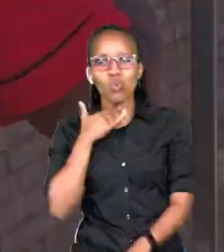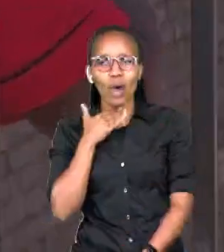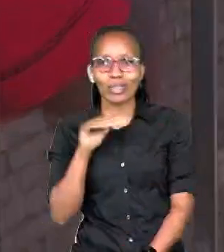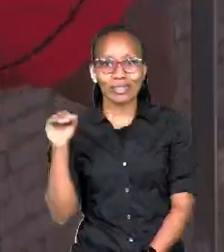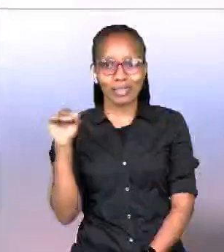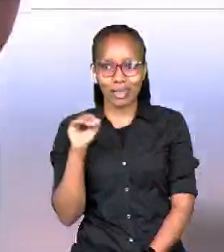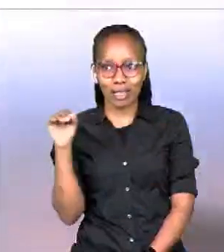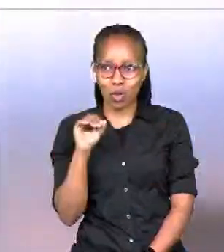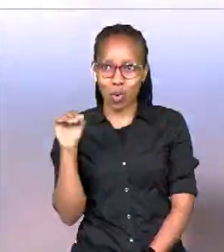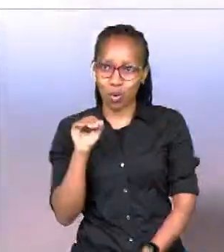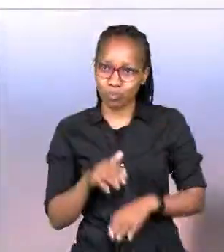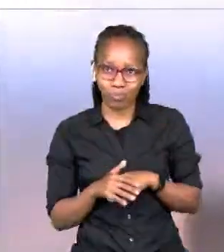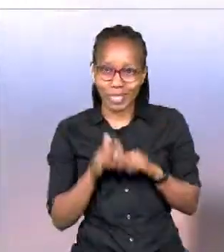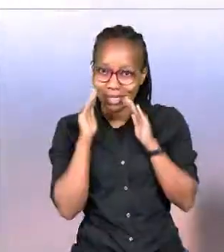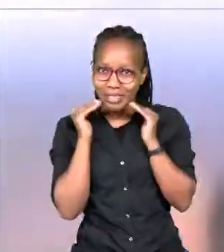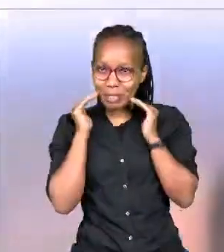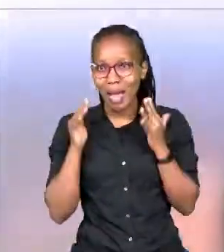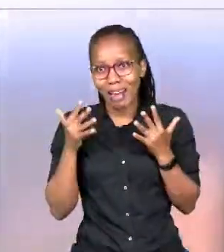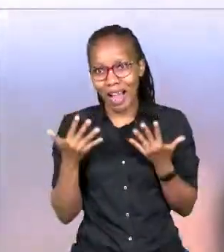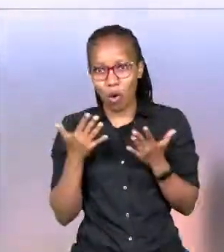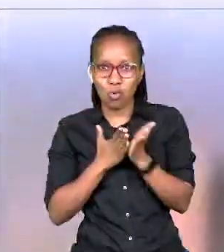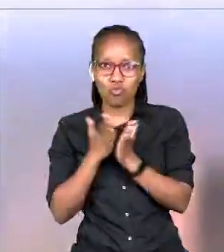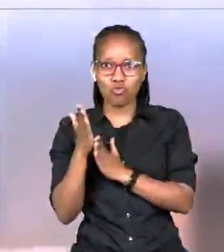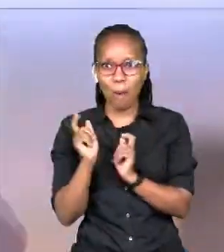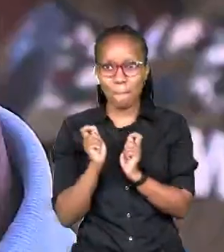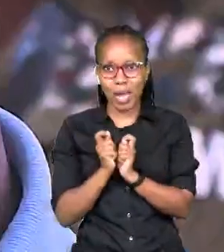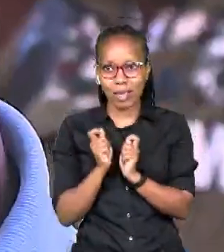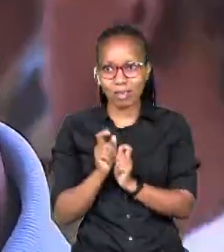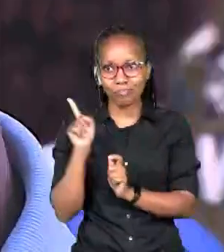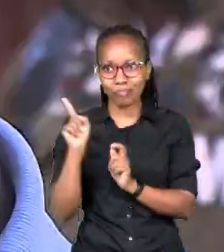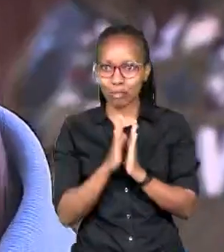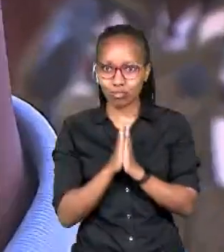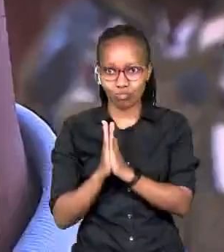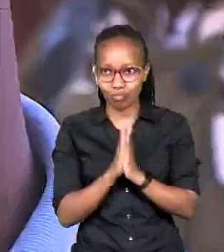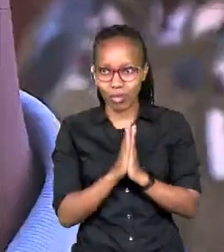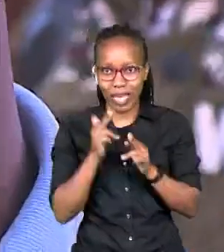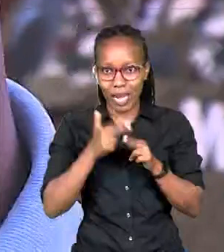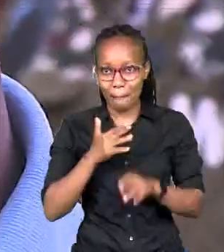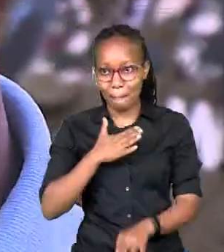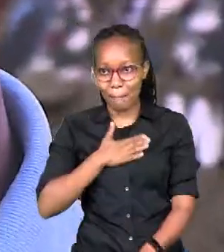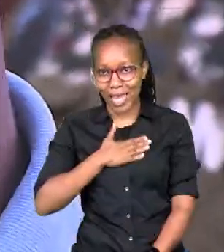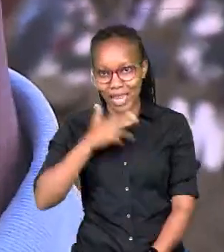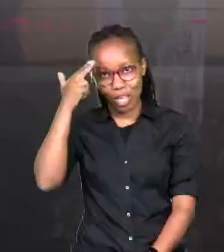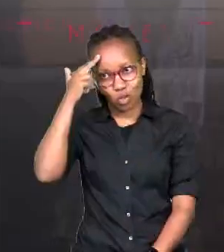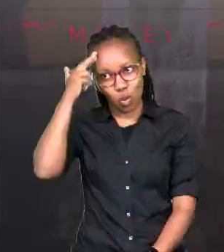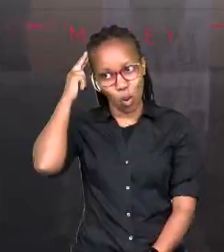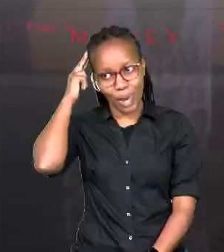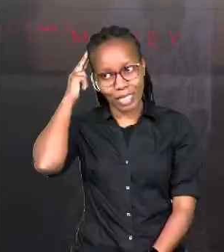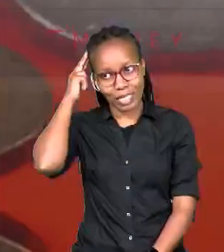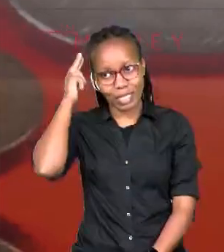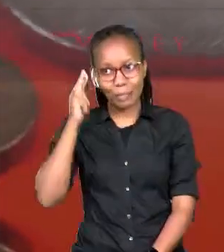only way to smile is through agony. And this is the painful money. My name is Robert Homer.